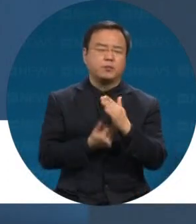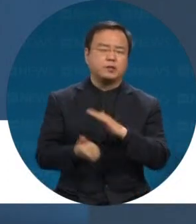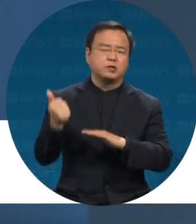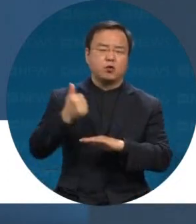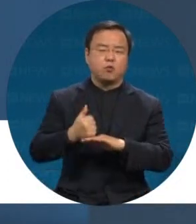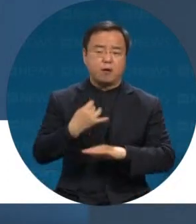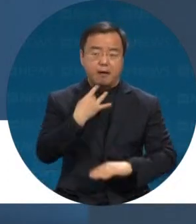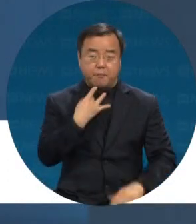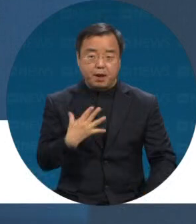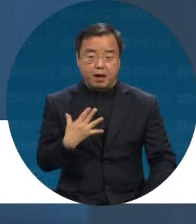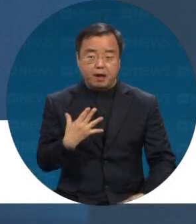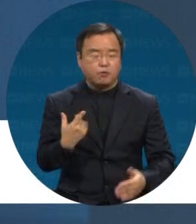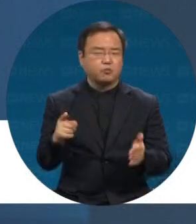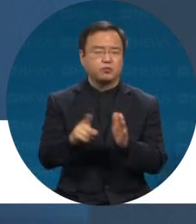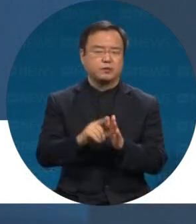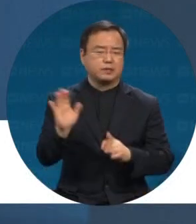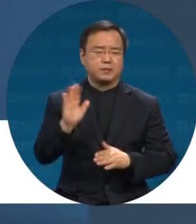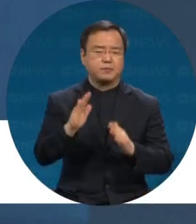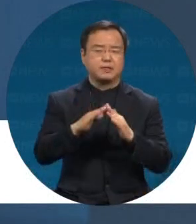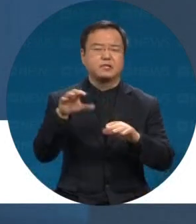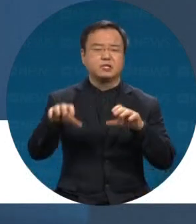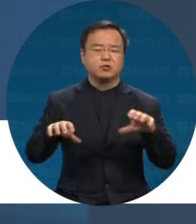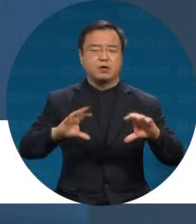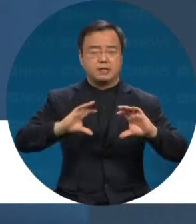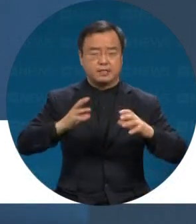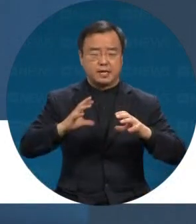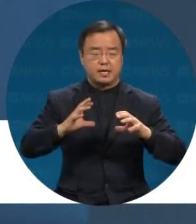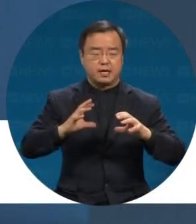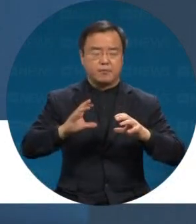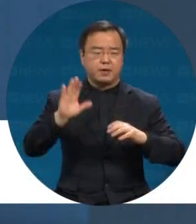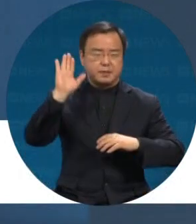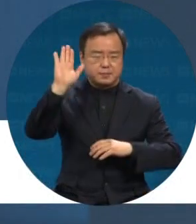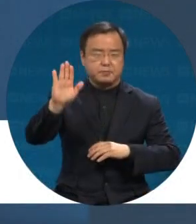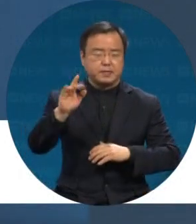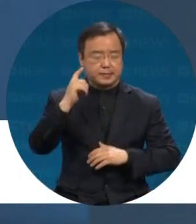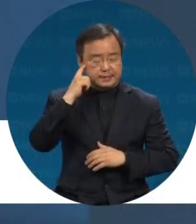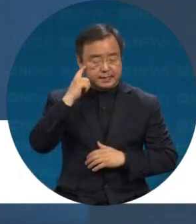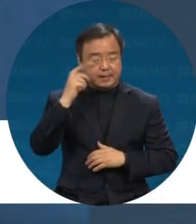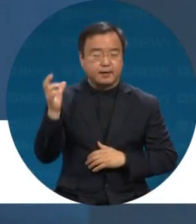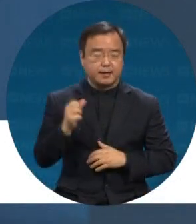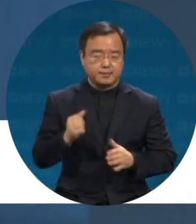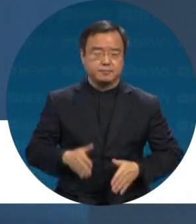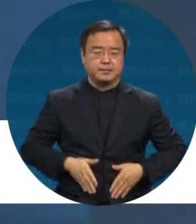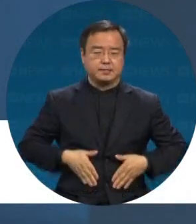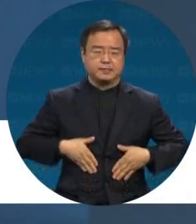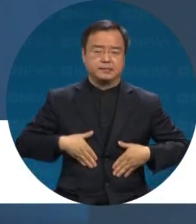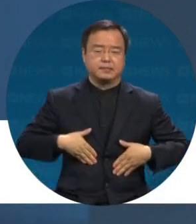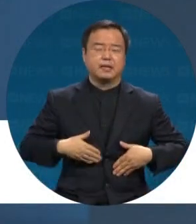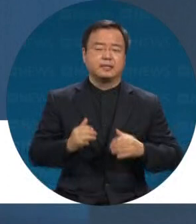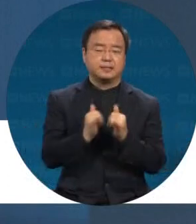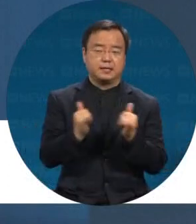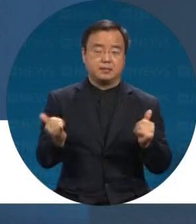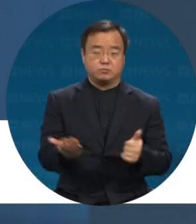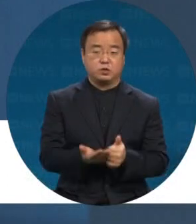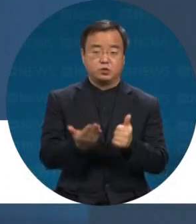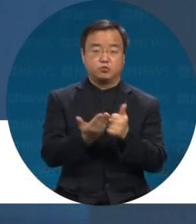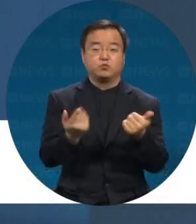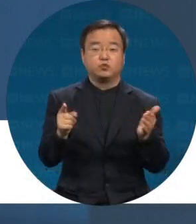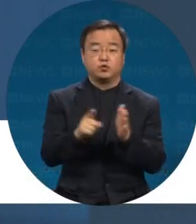그래서 이웃과 또 나라와 인류를 생각하는 그런 따뜻한 이재로 키우기 위해서 우리가이